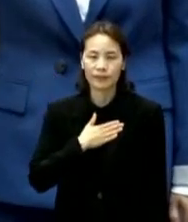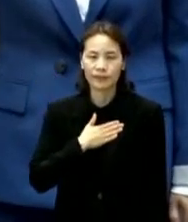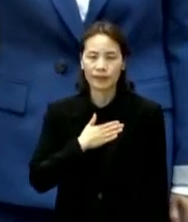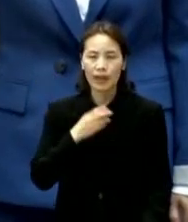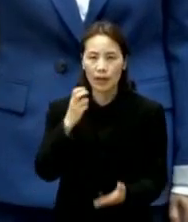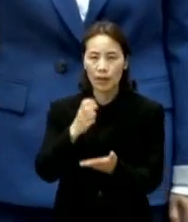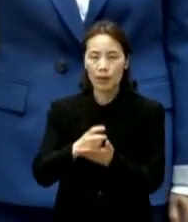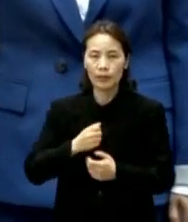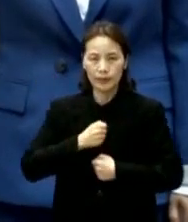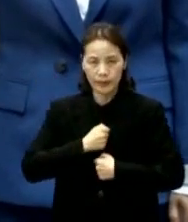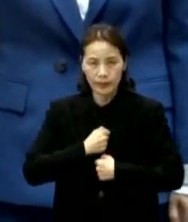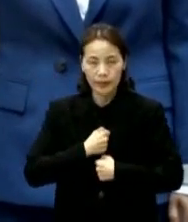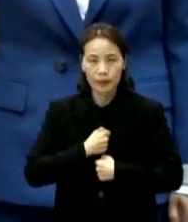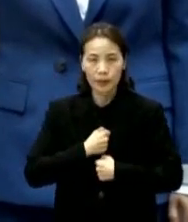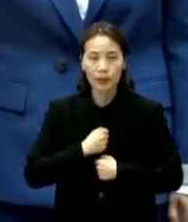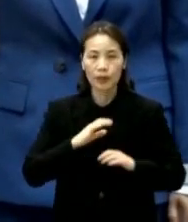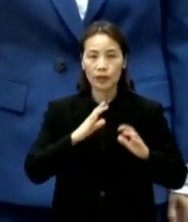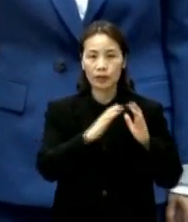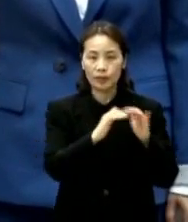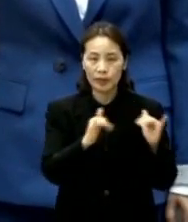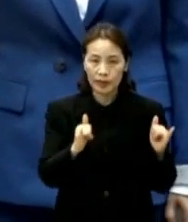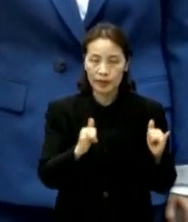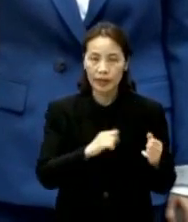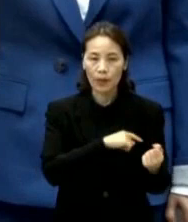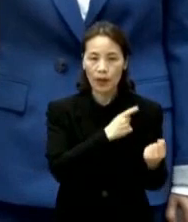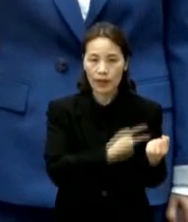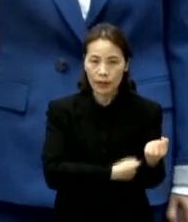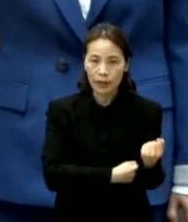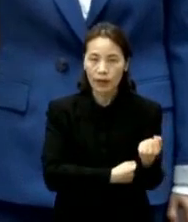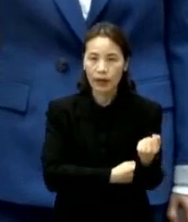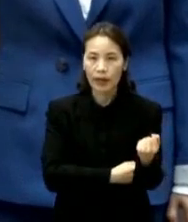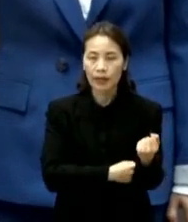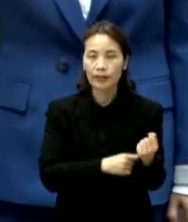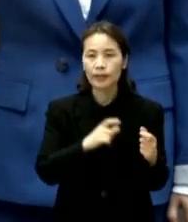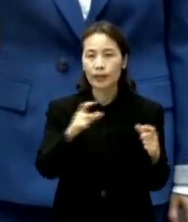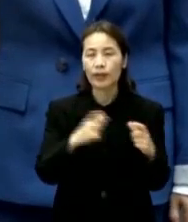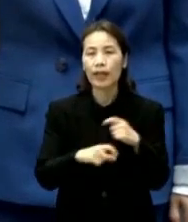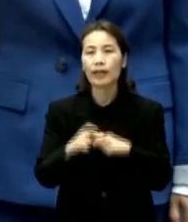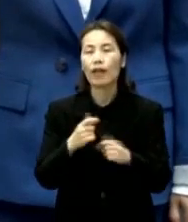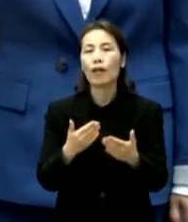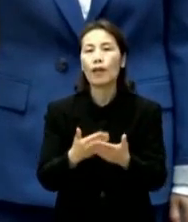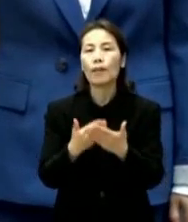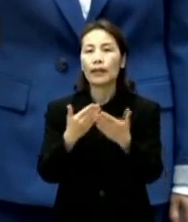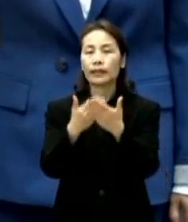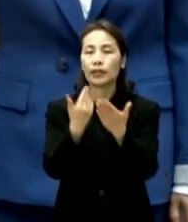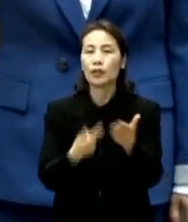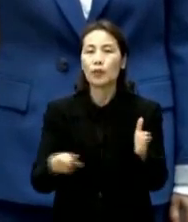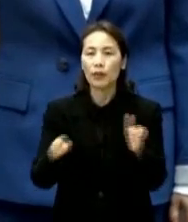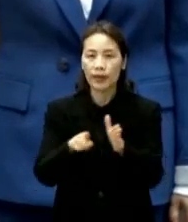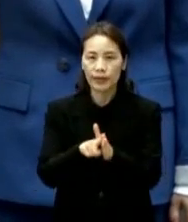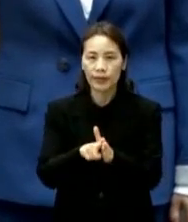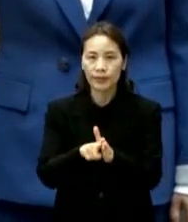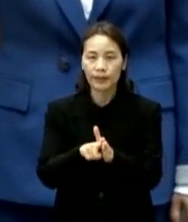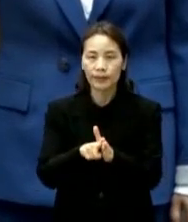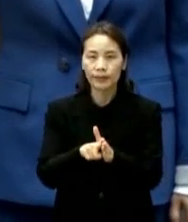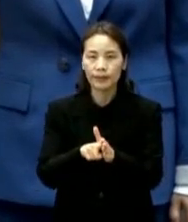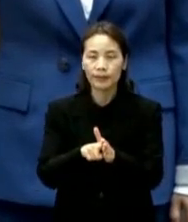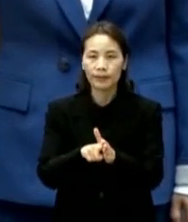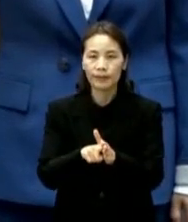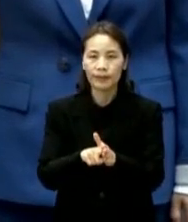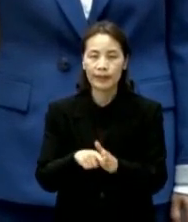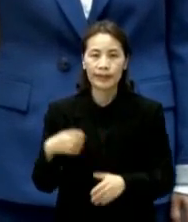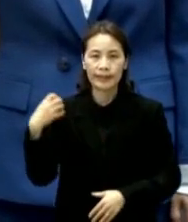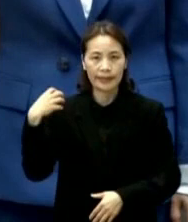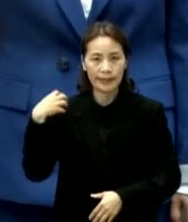법령을 준수하고 주민의 권익 신장과 복리 증진 및 지역사회의 발전을 위하여 의원의